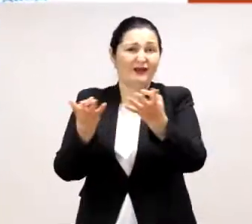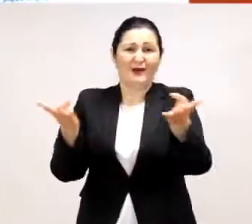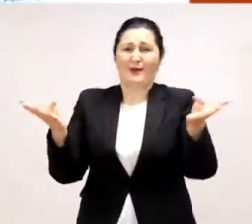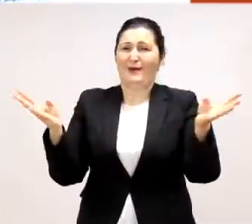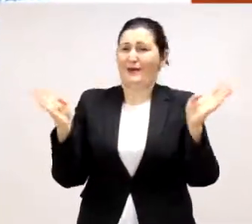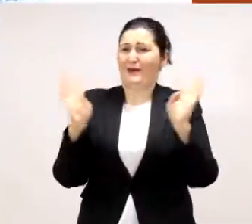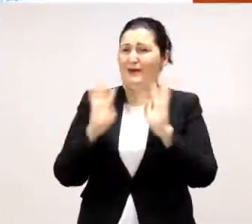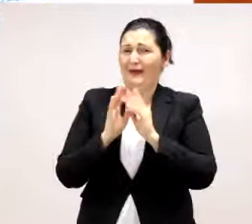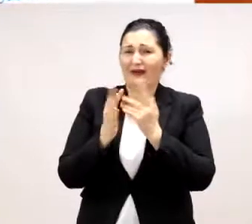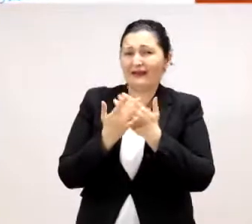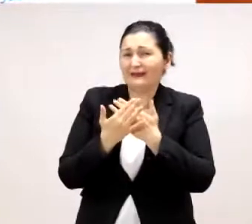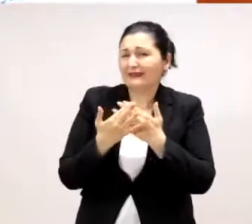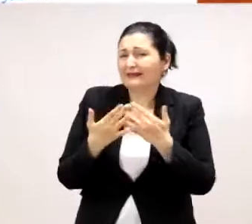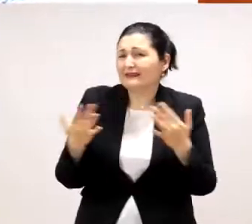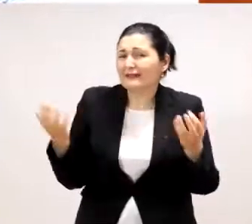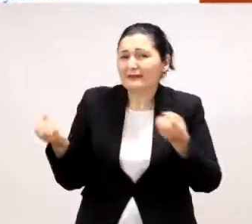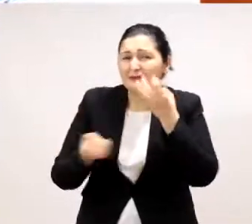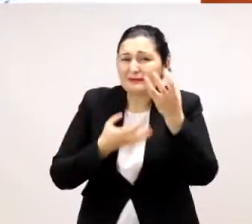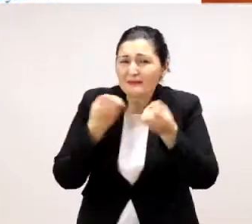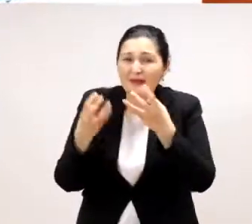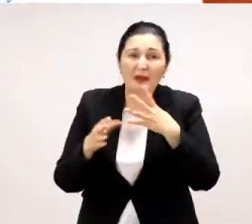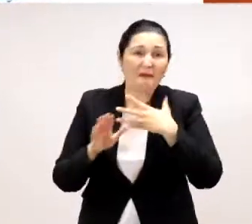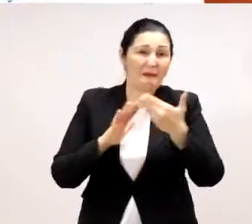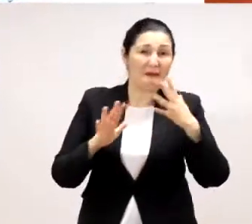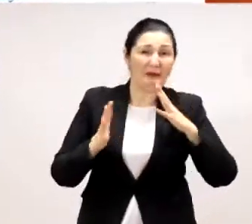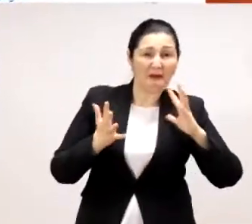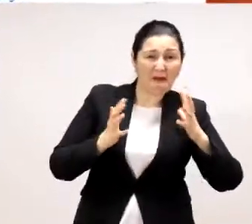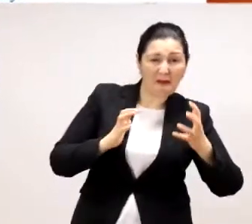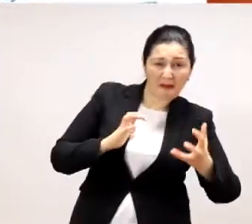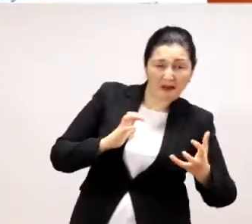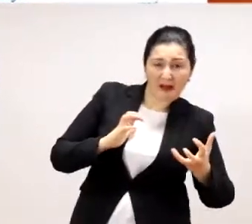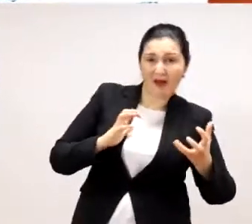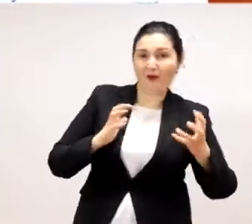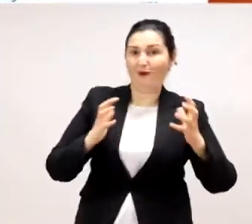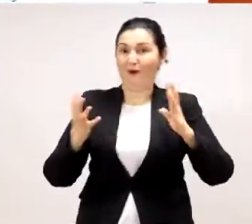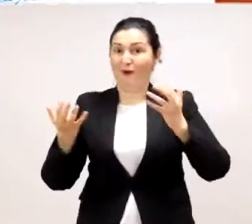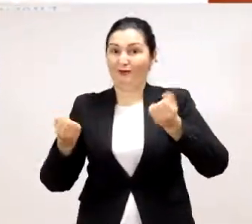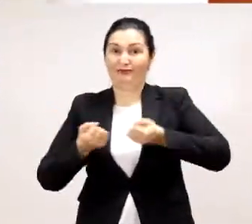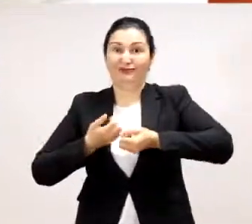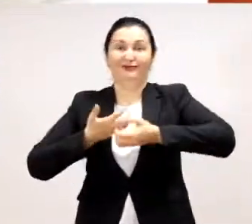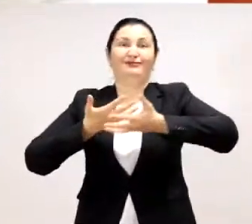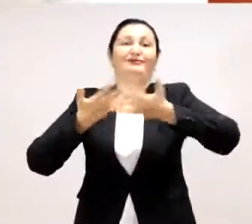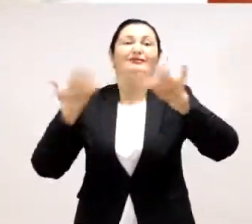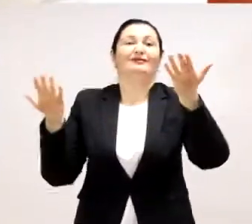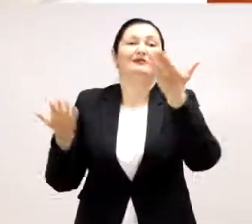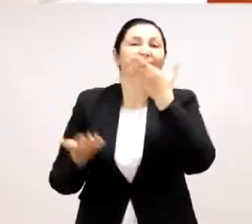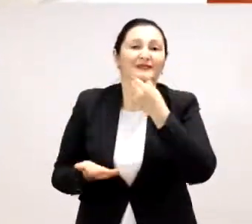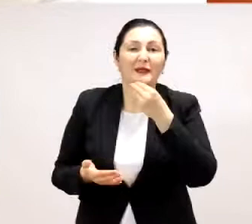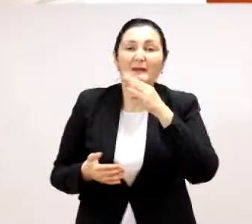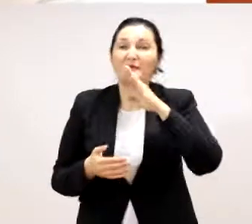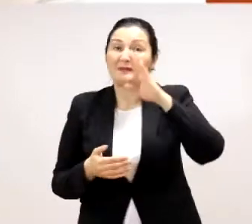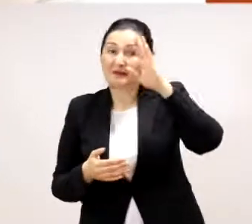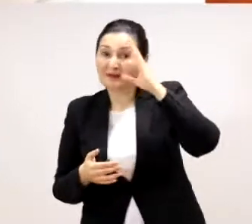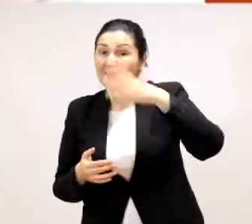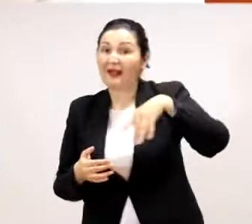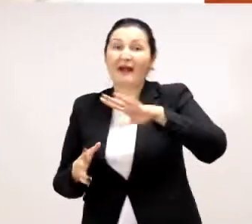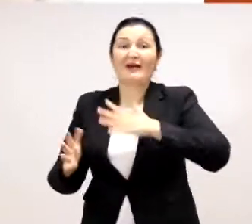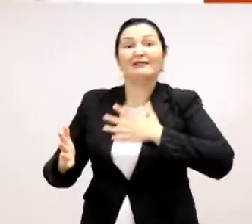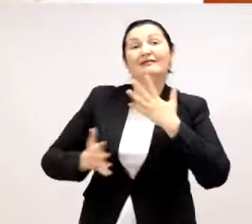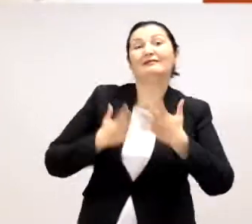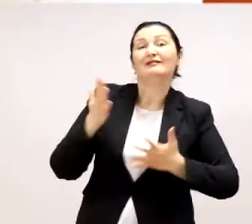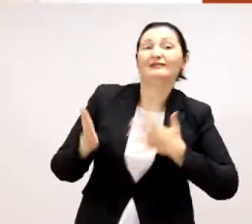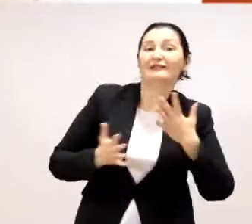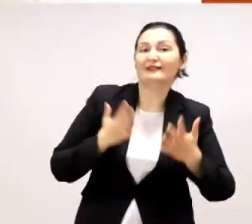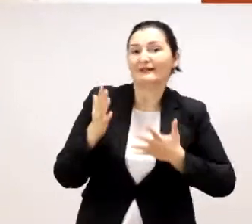هم به سرشون دوید. چند روز پیش خزان بودند، حالا شکوفان و گلفشان. مرد و زن با شوق و ذوق